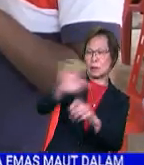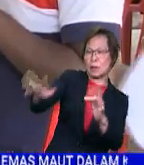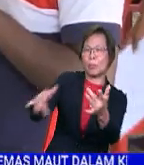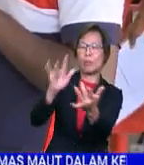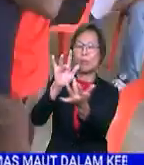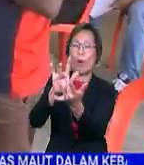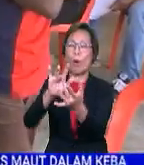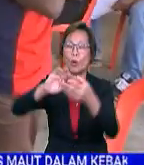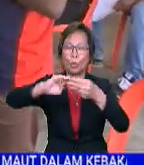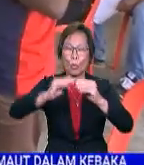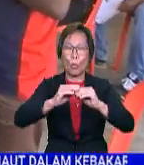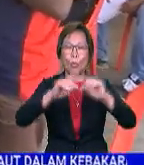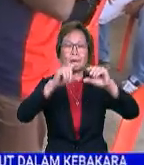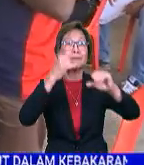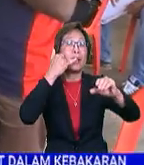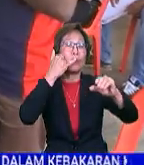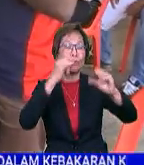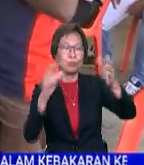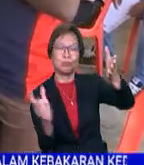menghubungi nombor tertera.